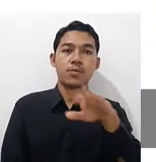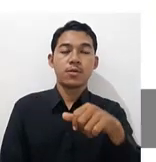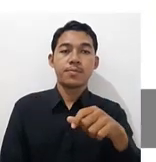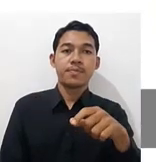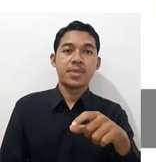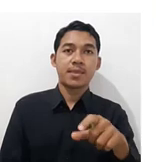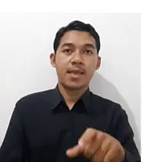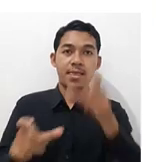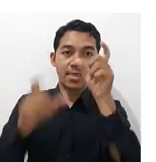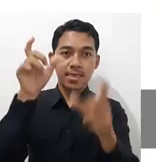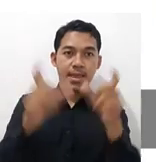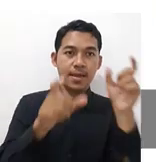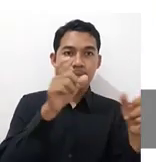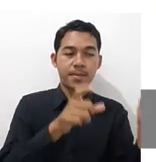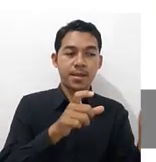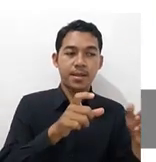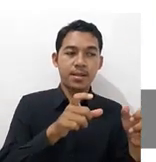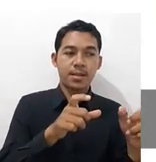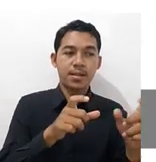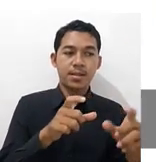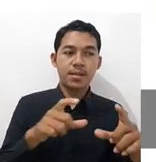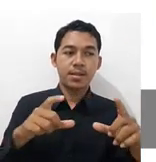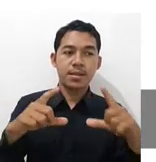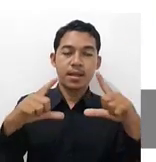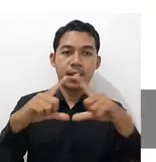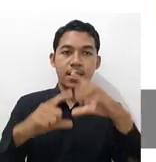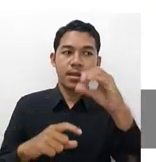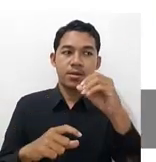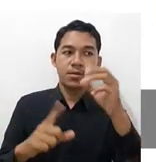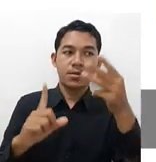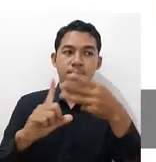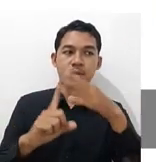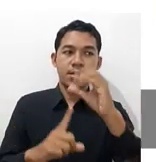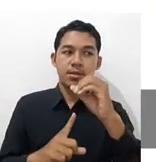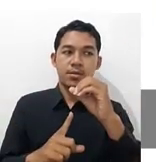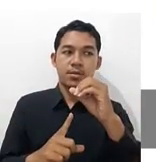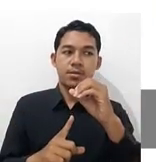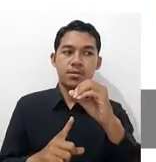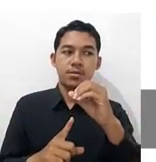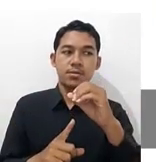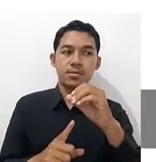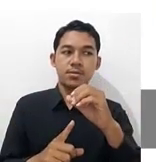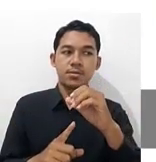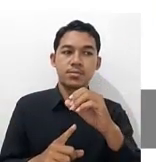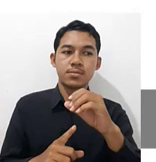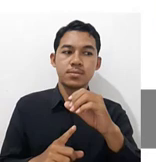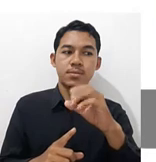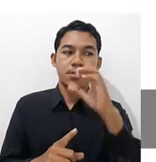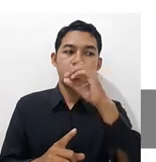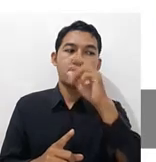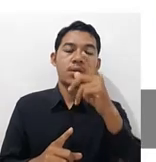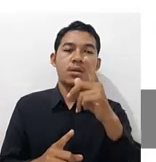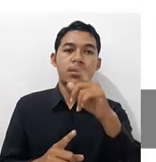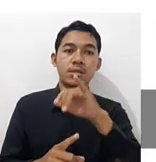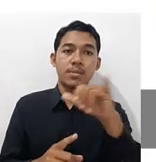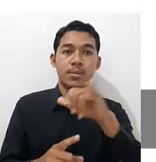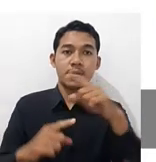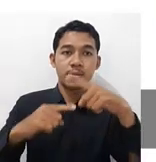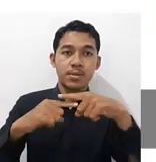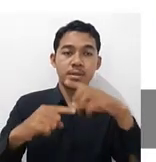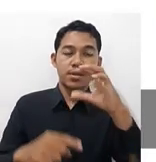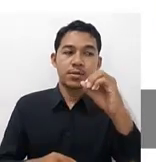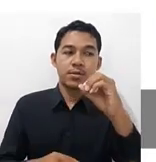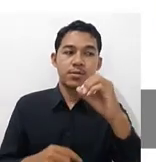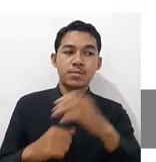tabel kebenarannya, kalau A nya 0 dan B nya 0, outputnya 0. Nah tadi kan prinsip hasil